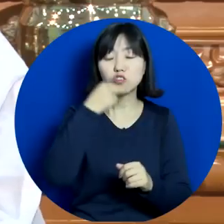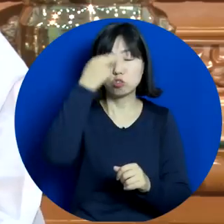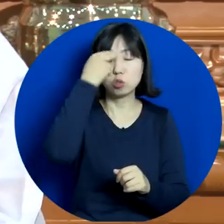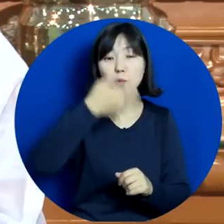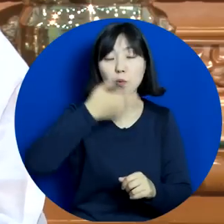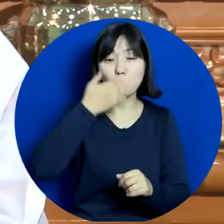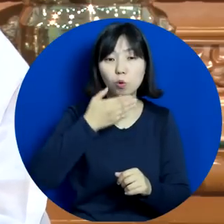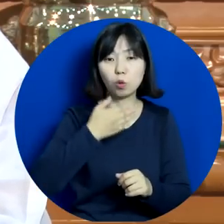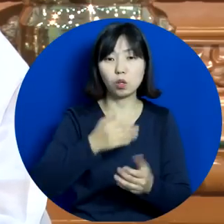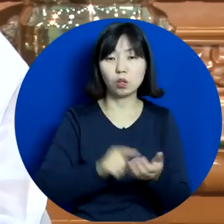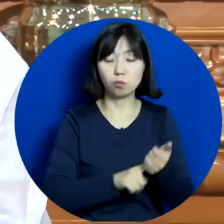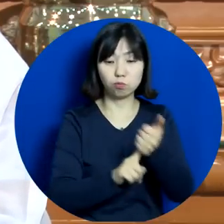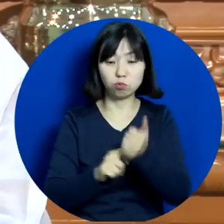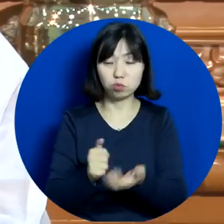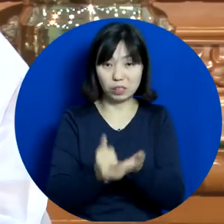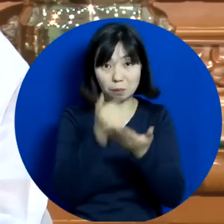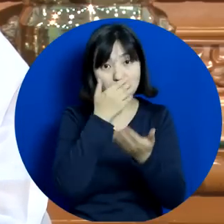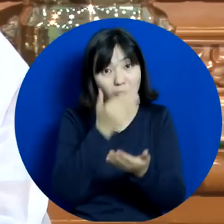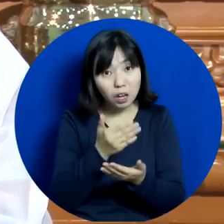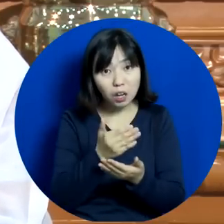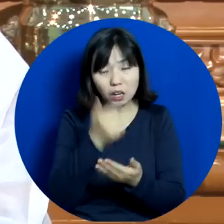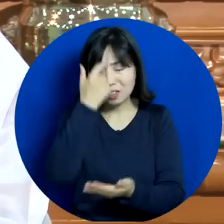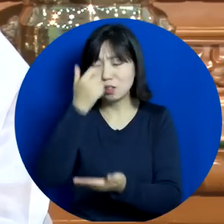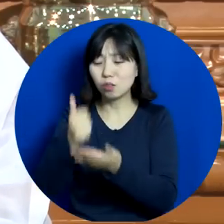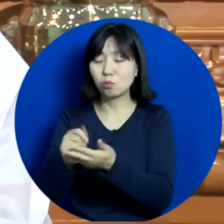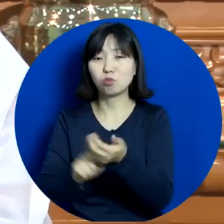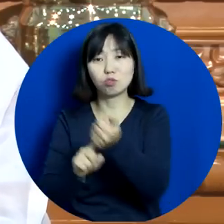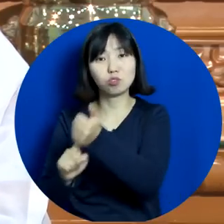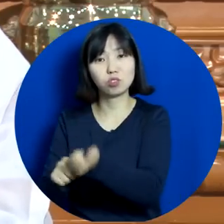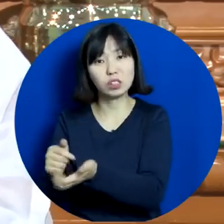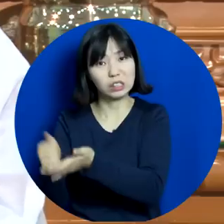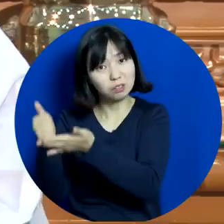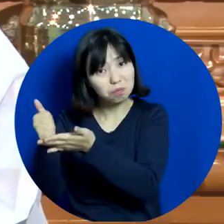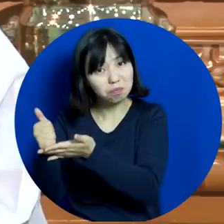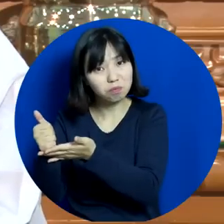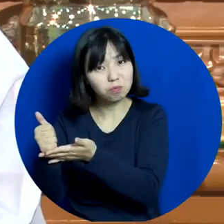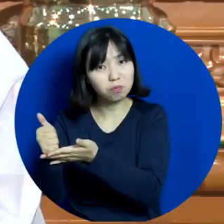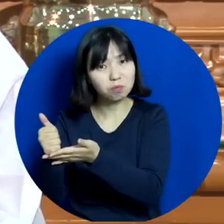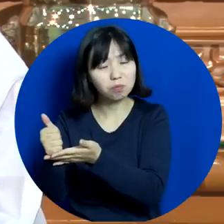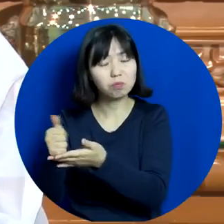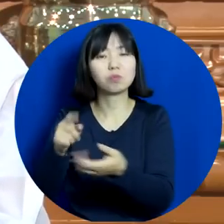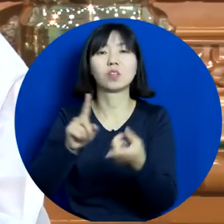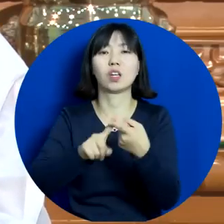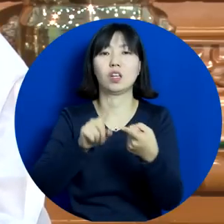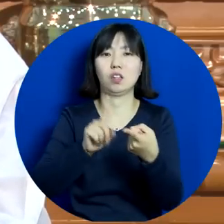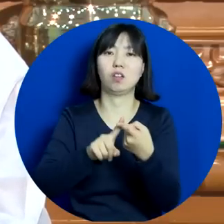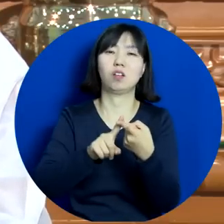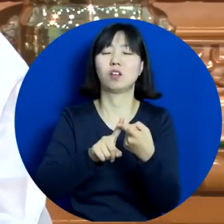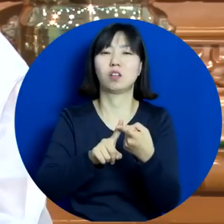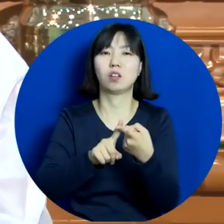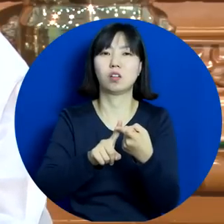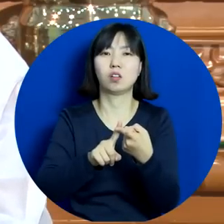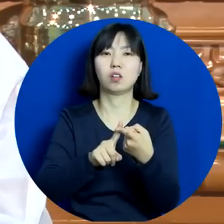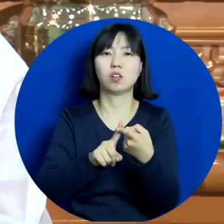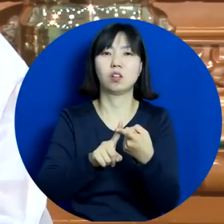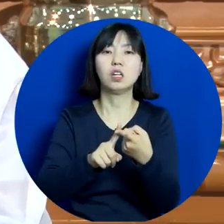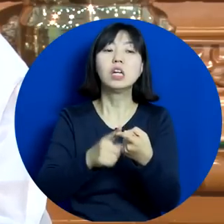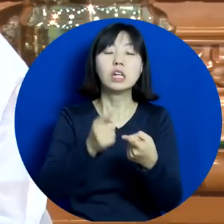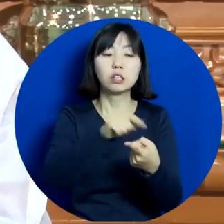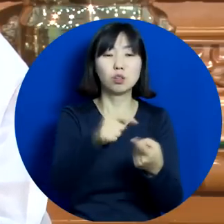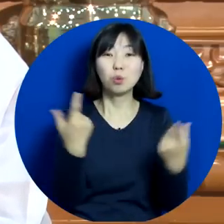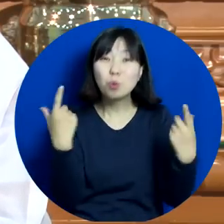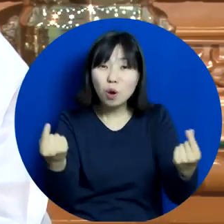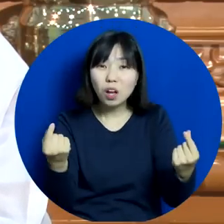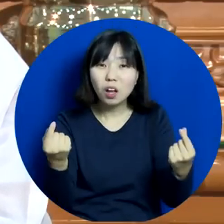그러면 스님들은 그렇게 하면 스님이라 할 게 뭐 있겠어요. 그죠? 그러나 그래서 스님이라고 하면 조금은 더